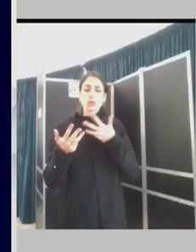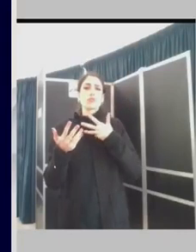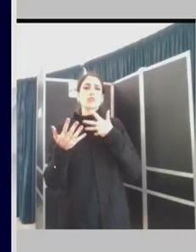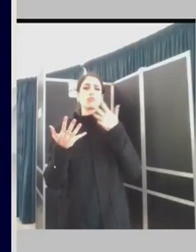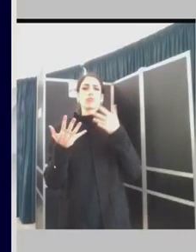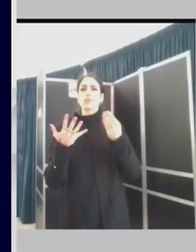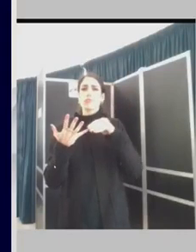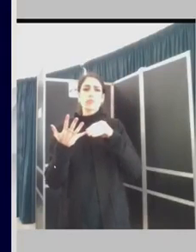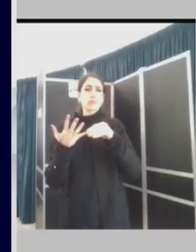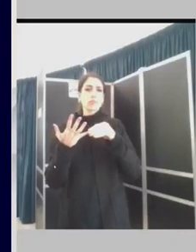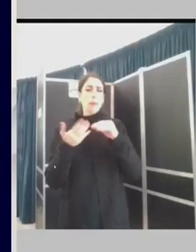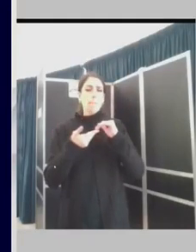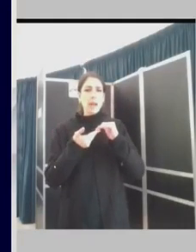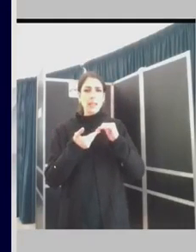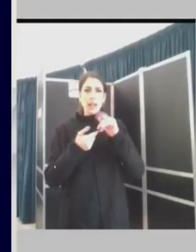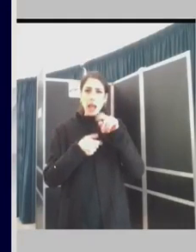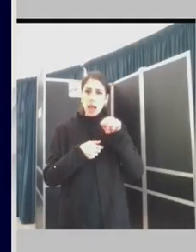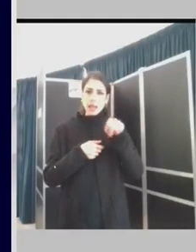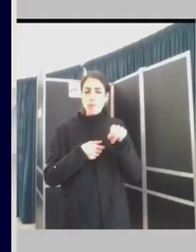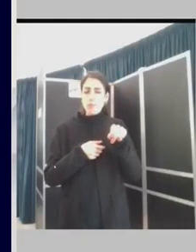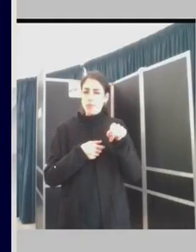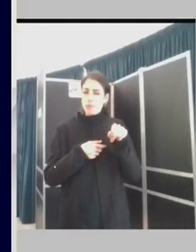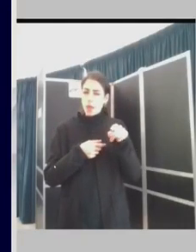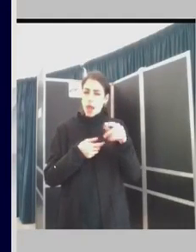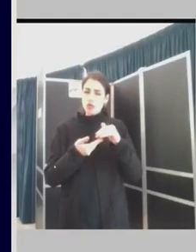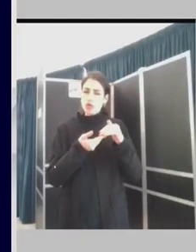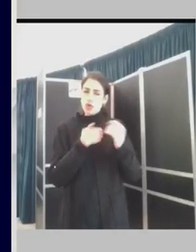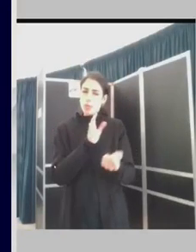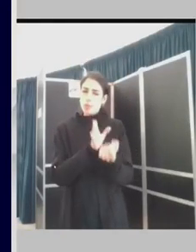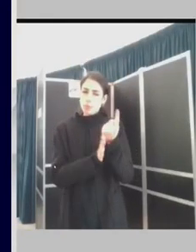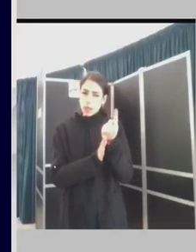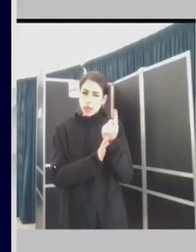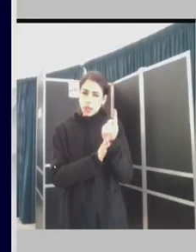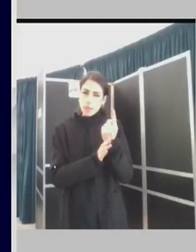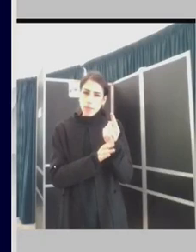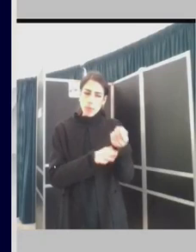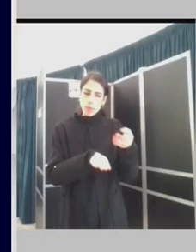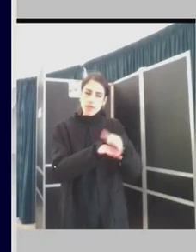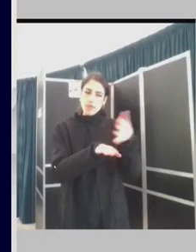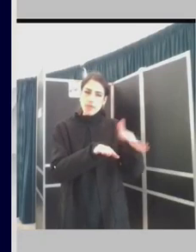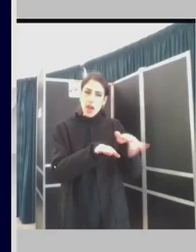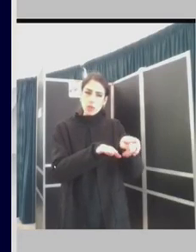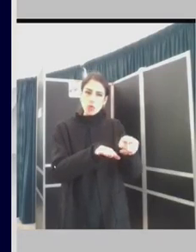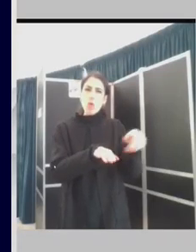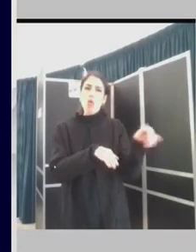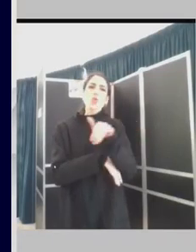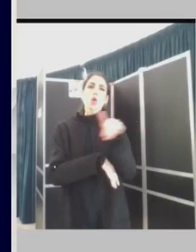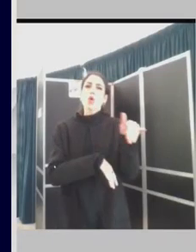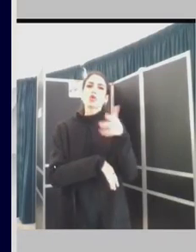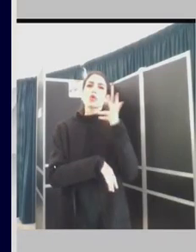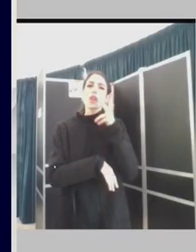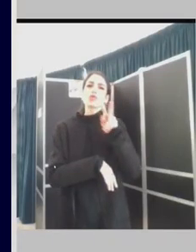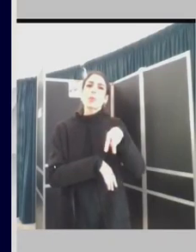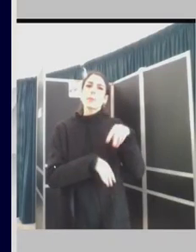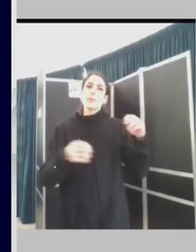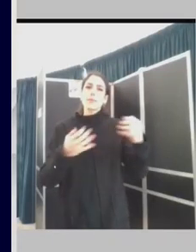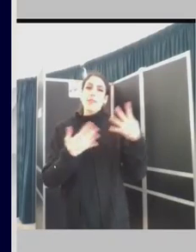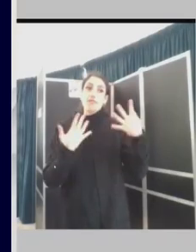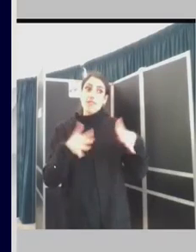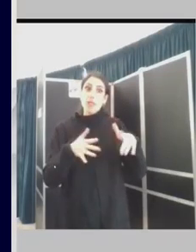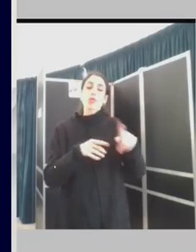seguito dell'incidente avvenuto a Corso Francia nel 2019, e tante altre associazioni e fondazioni